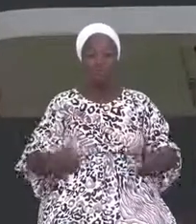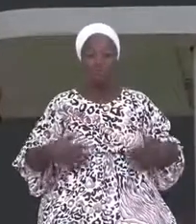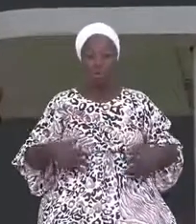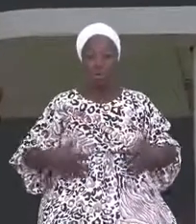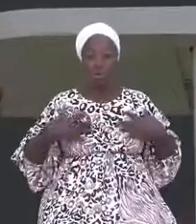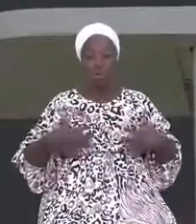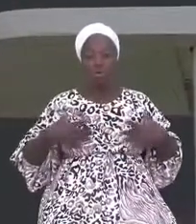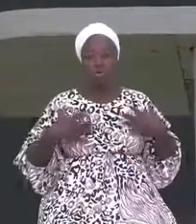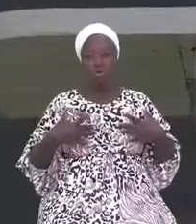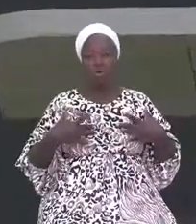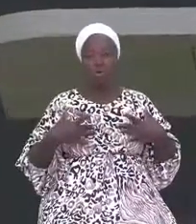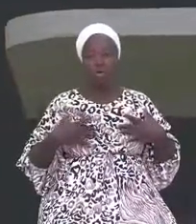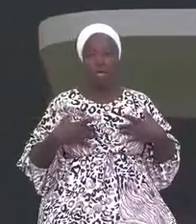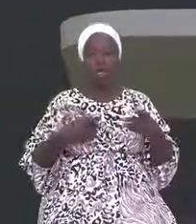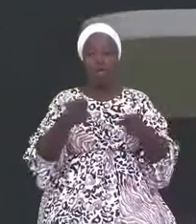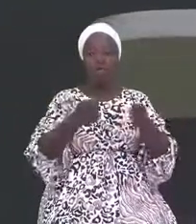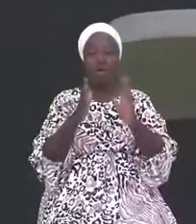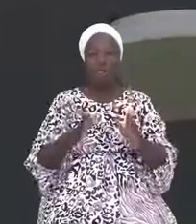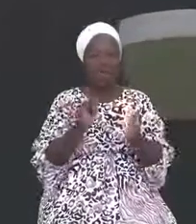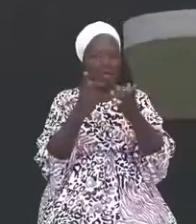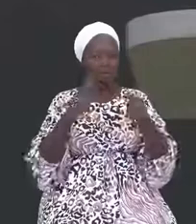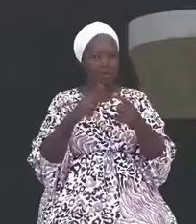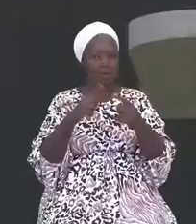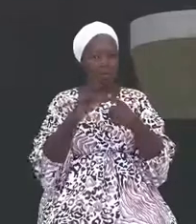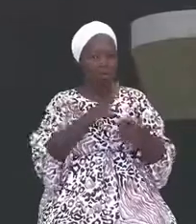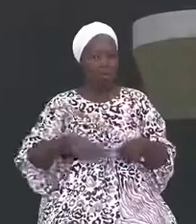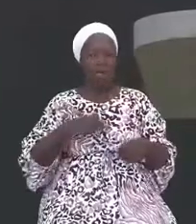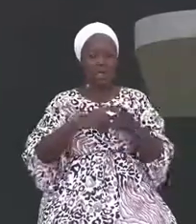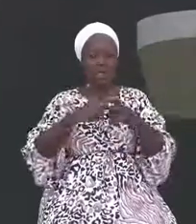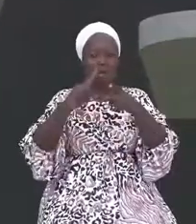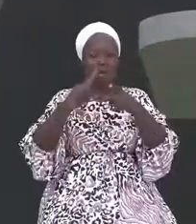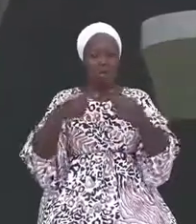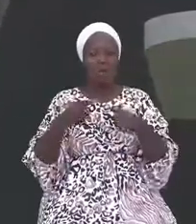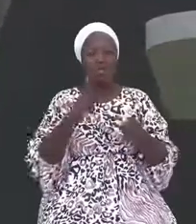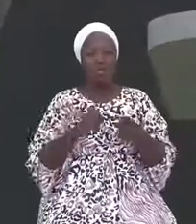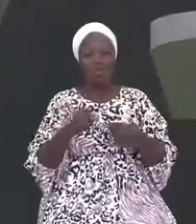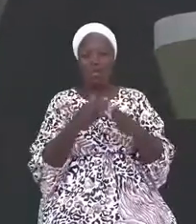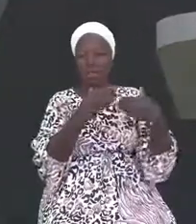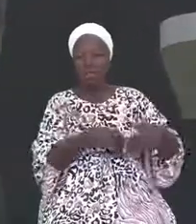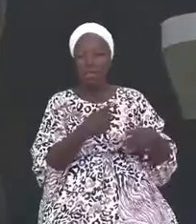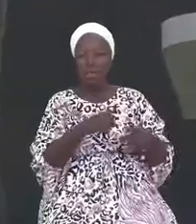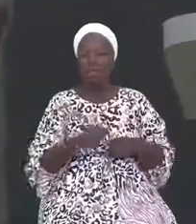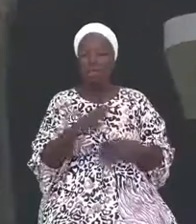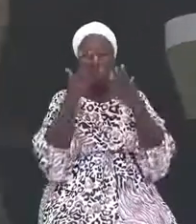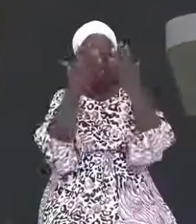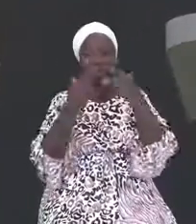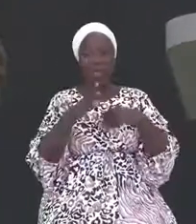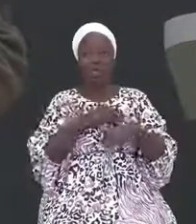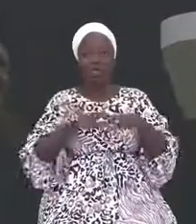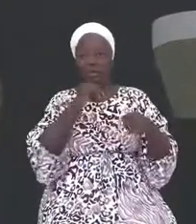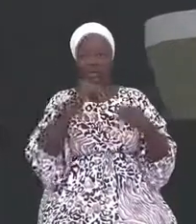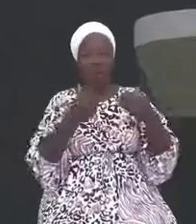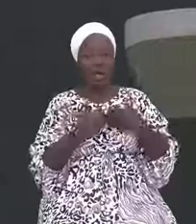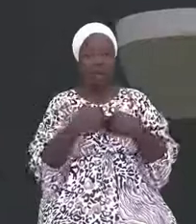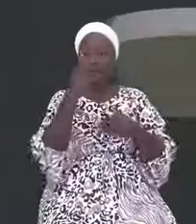à Christ et alors qui est reparti attristé, alors il n'avait pas eu